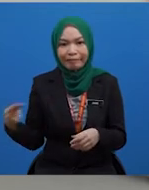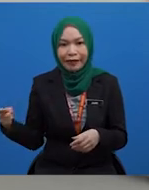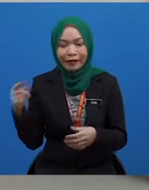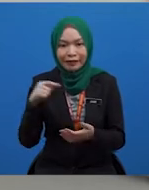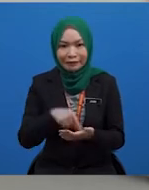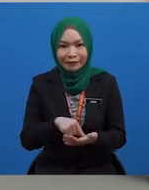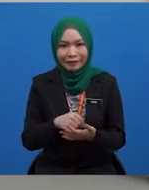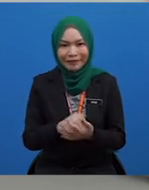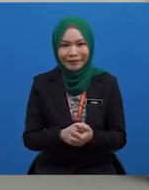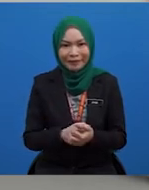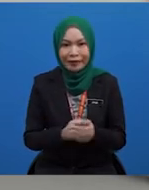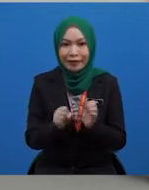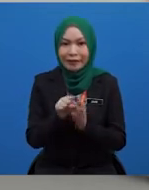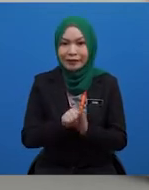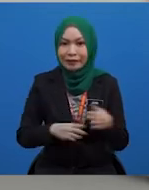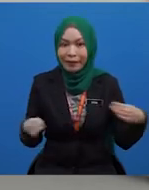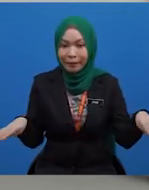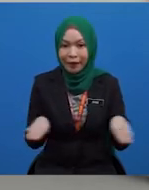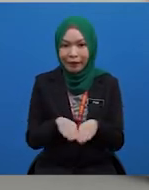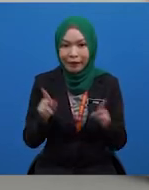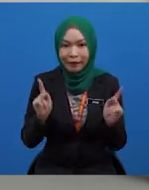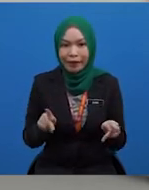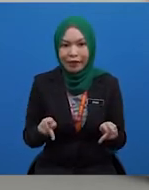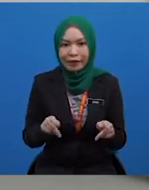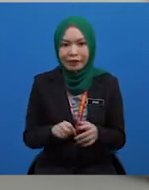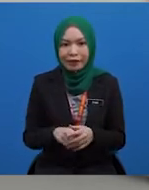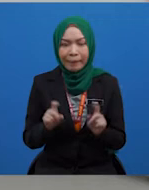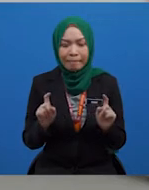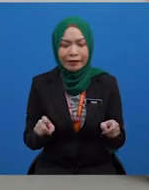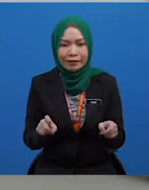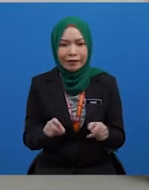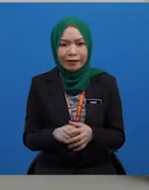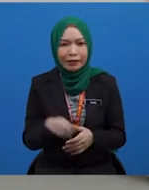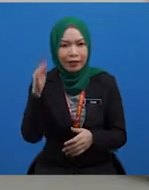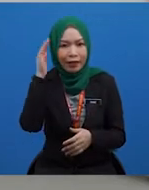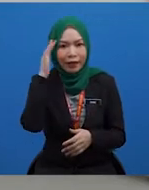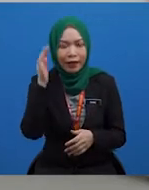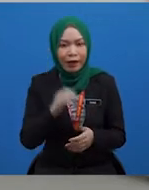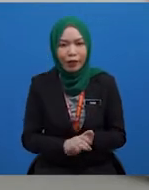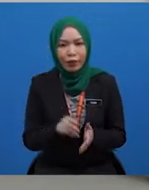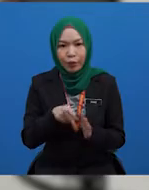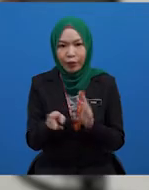Jadi, sebagai pelajar, ambillah iktibar daripada perubahan-perubahan semasa ini.